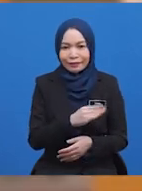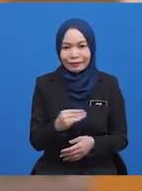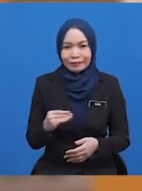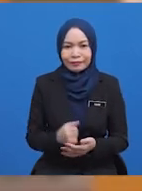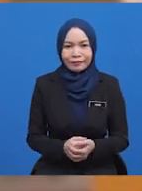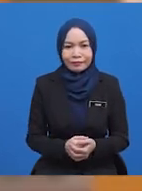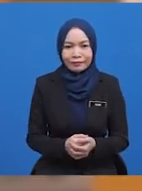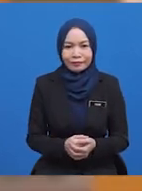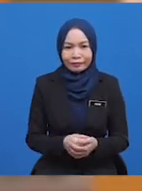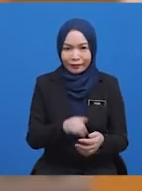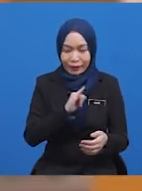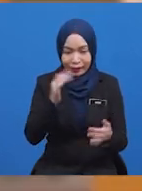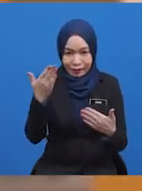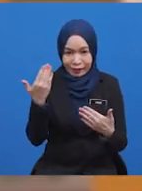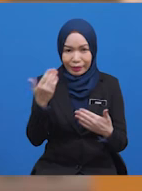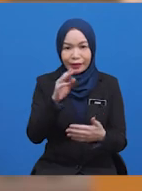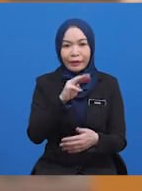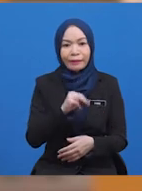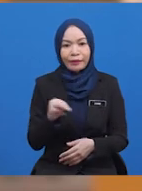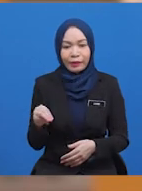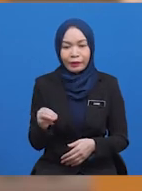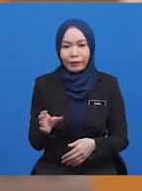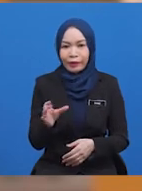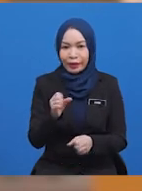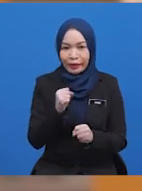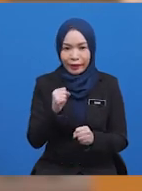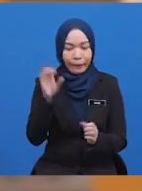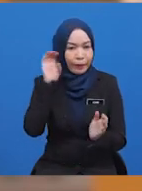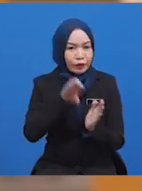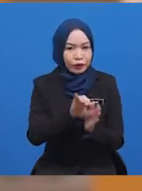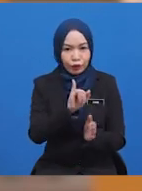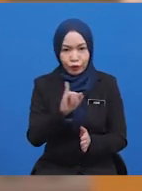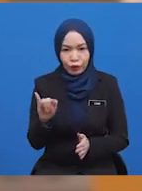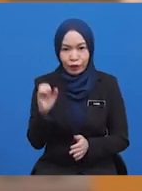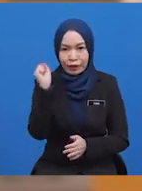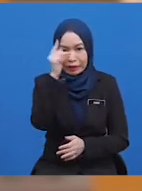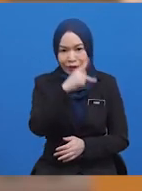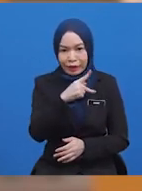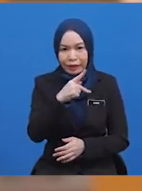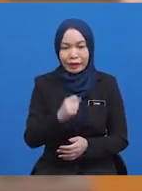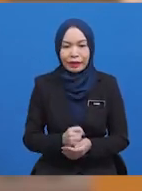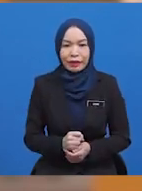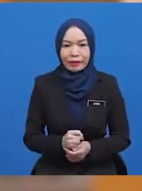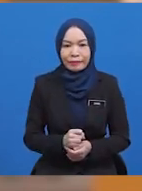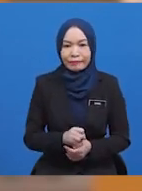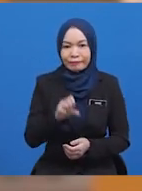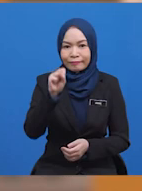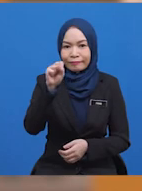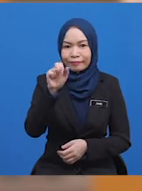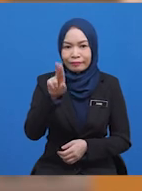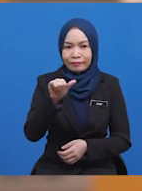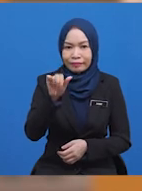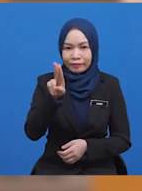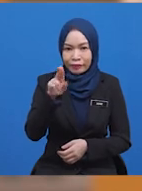berharap agar murid-murid dapat mencontohi sikap Muhammad syukur untuk